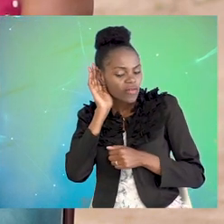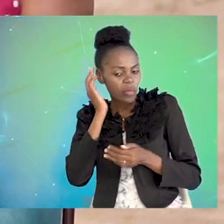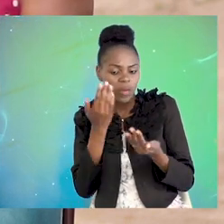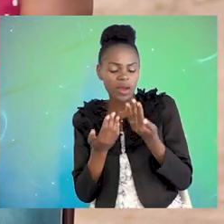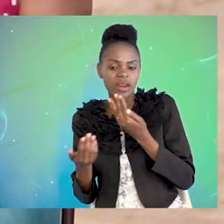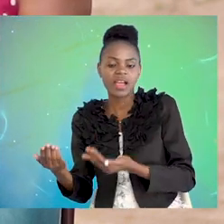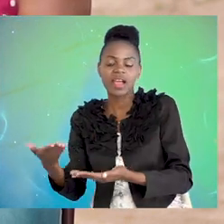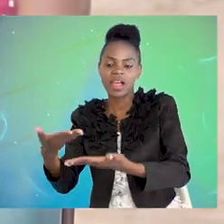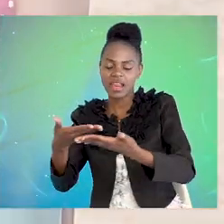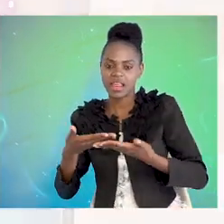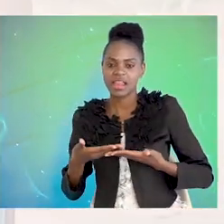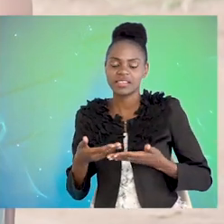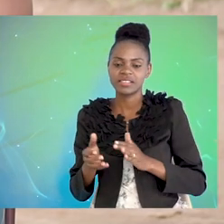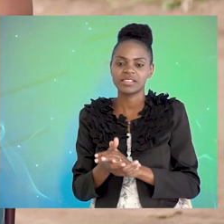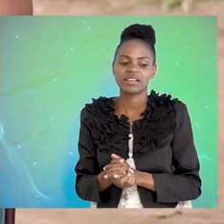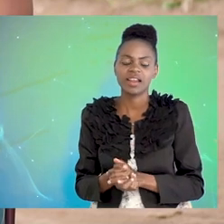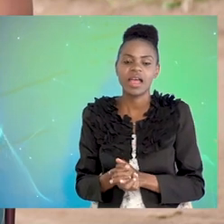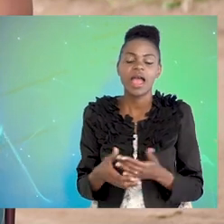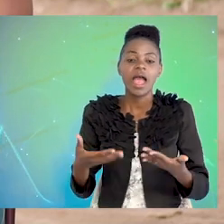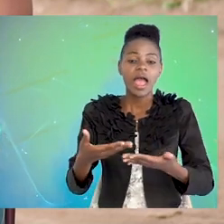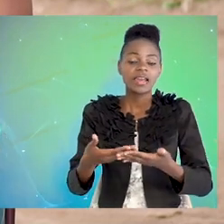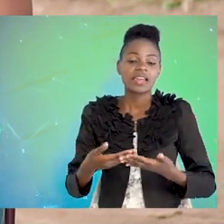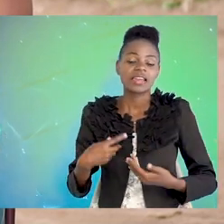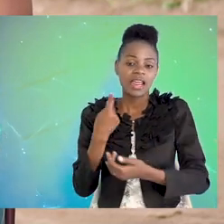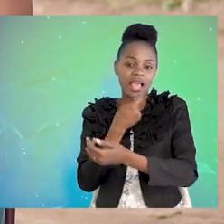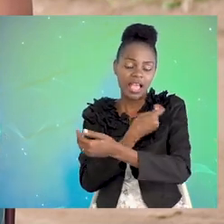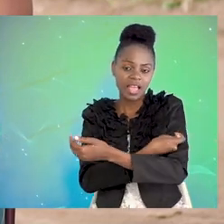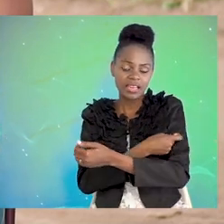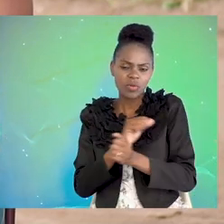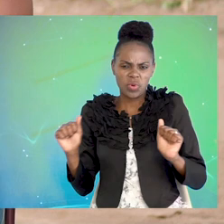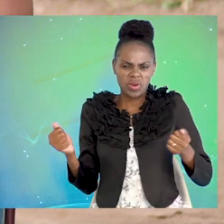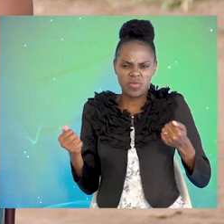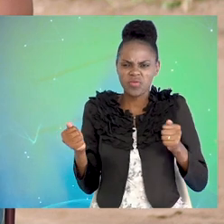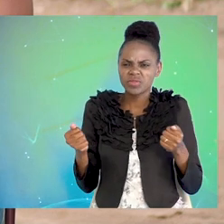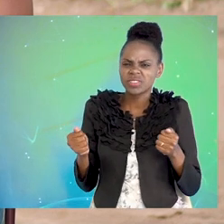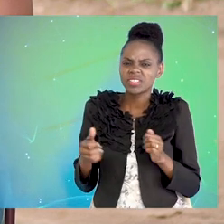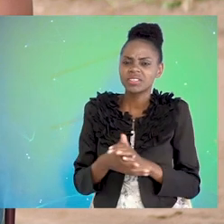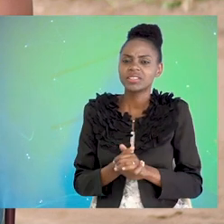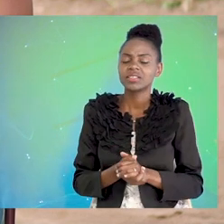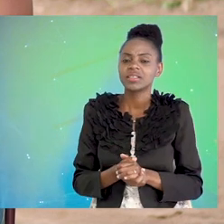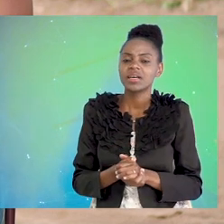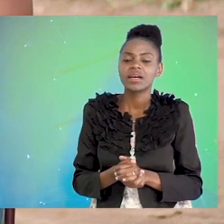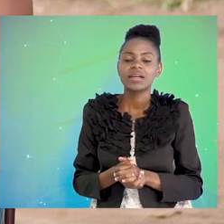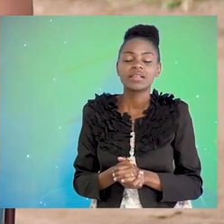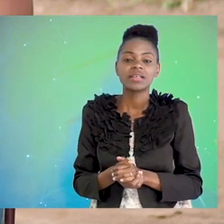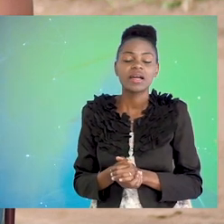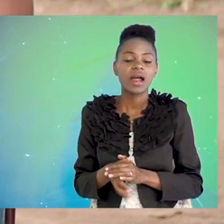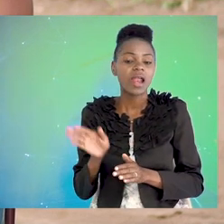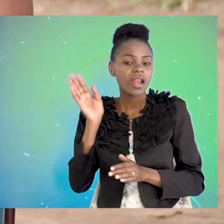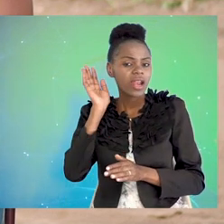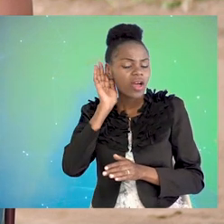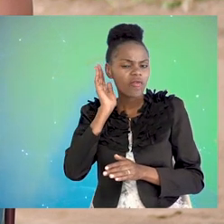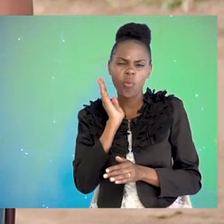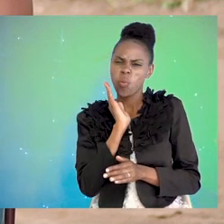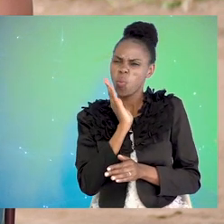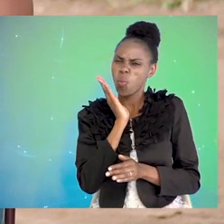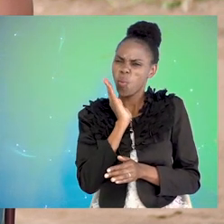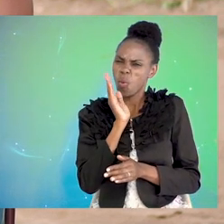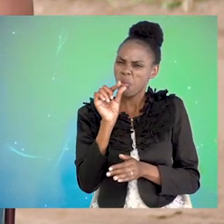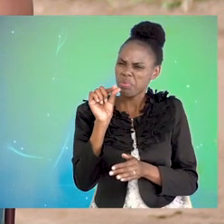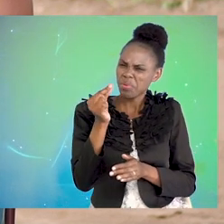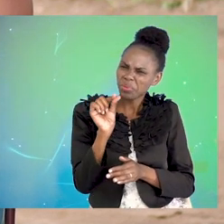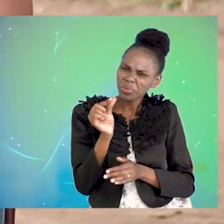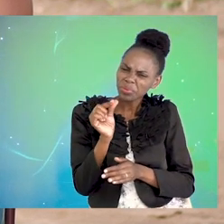wanga yanalandirako. Ndandira katemera ya typhoid namva ulu pa nthawi